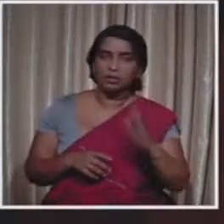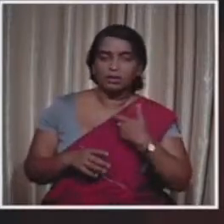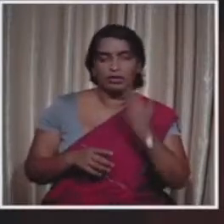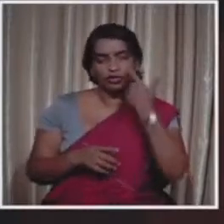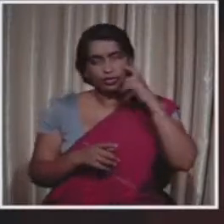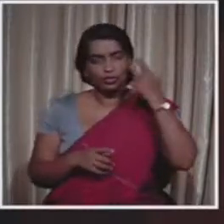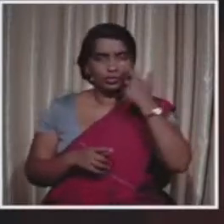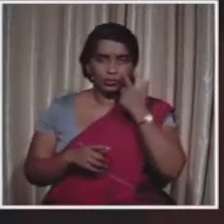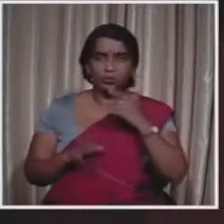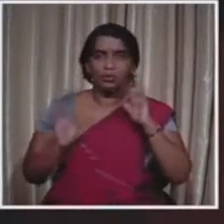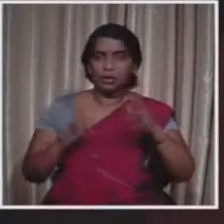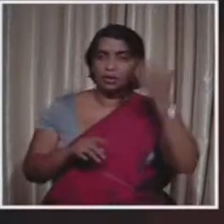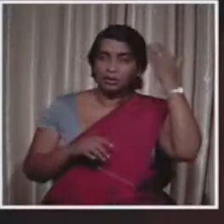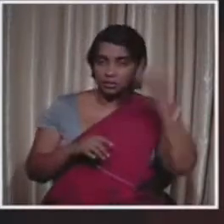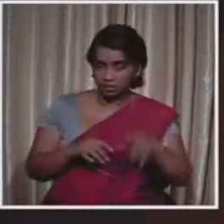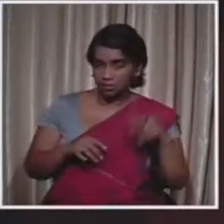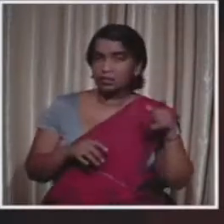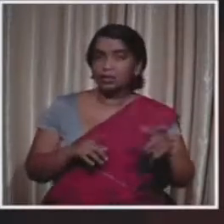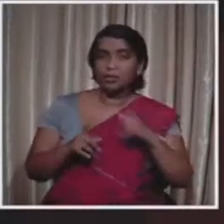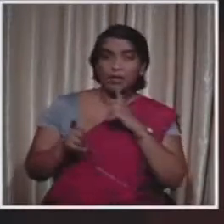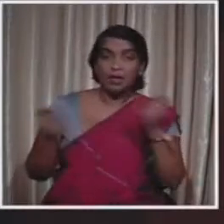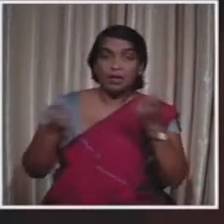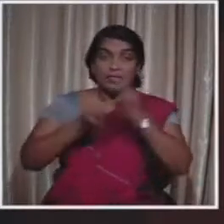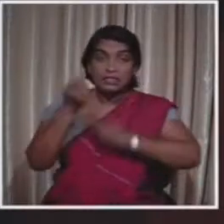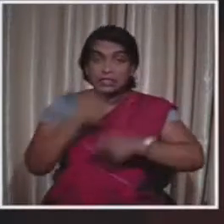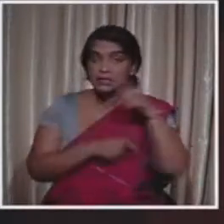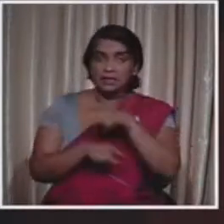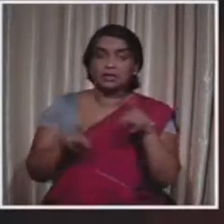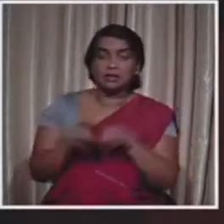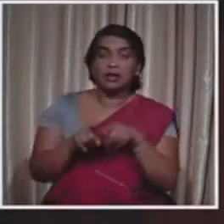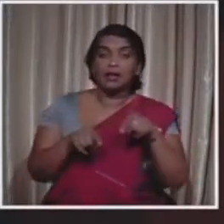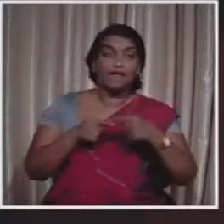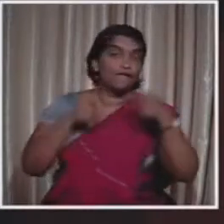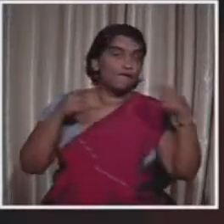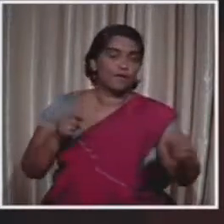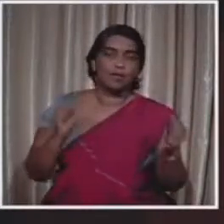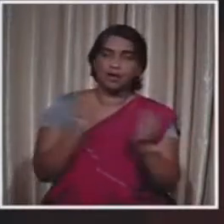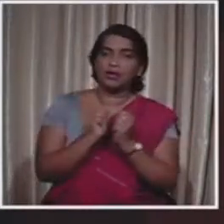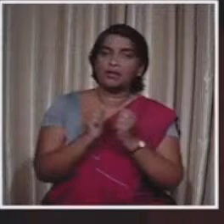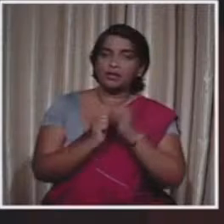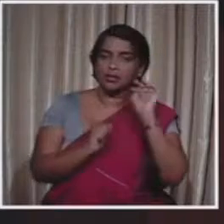වෙනවා හැබැයි ඒ මරණය වෙළඳ භාණ්ඩයක් බවට පත් කරගන්නද විපක්ෂය උත්සාහ